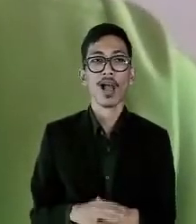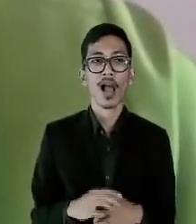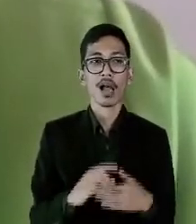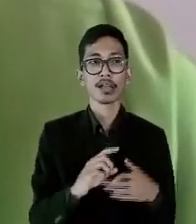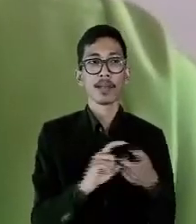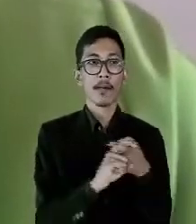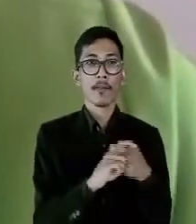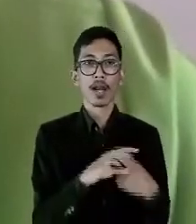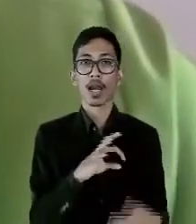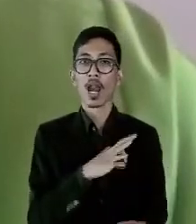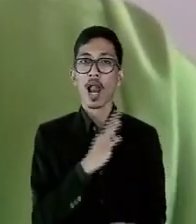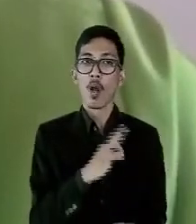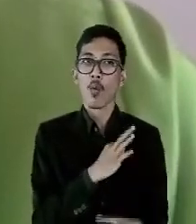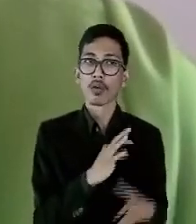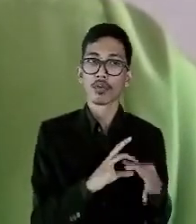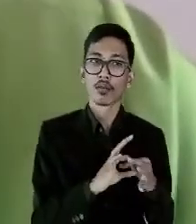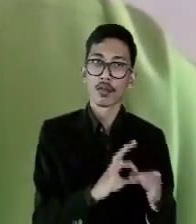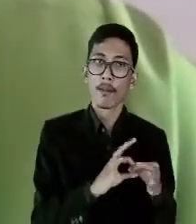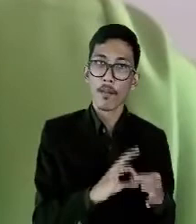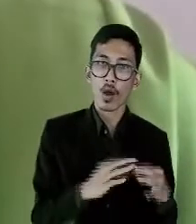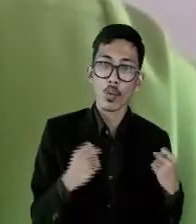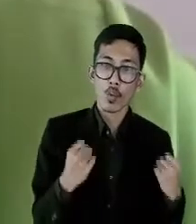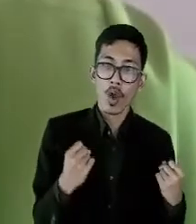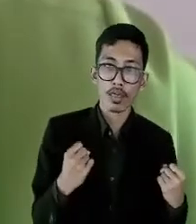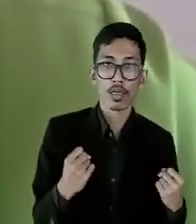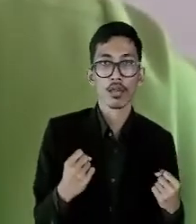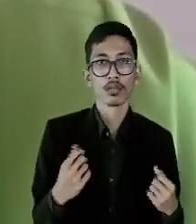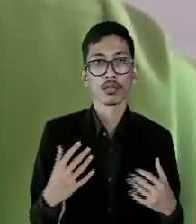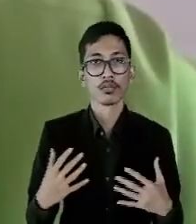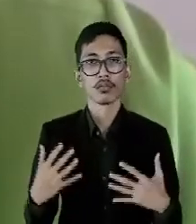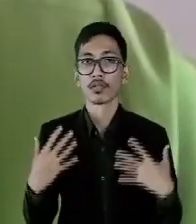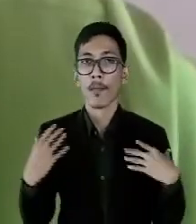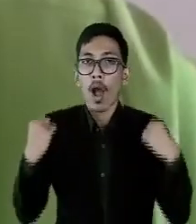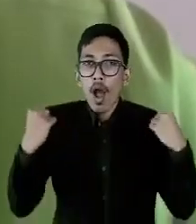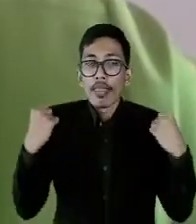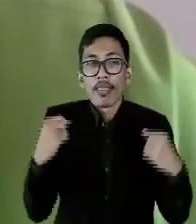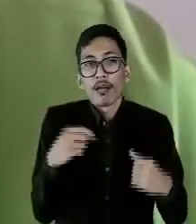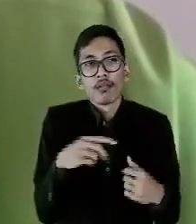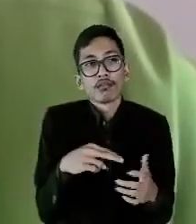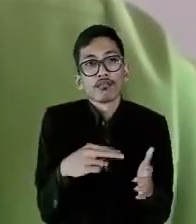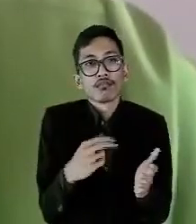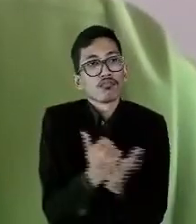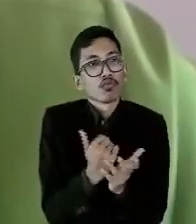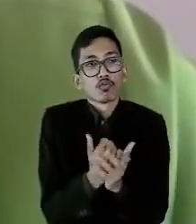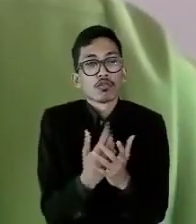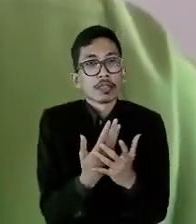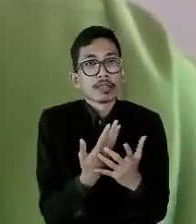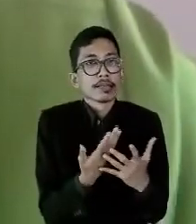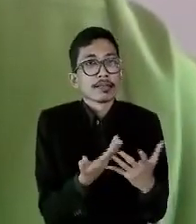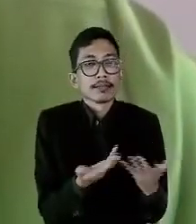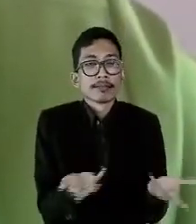yang kuat, yang semangat kita bisa memberikan